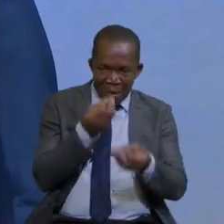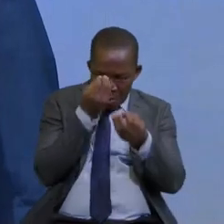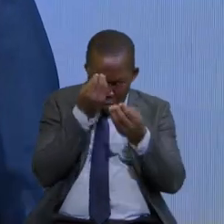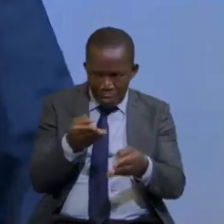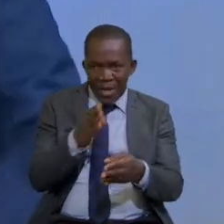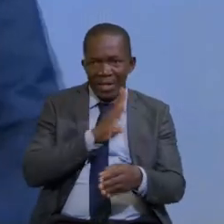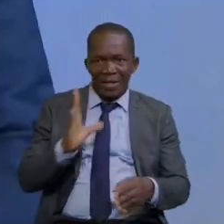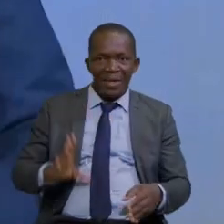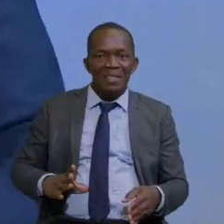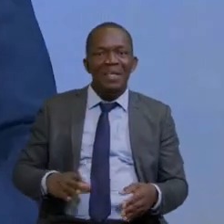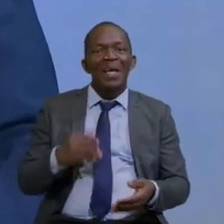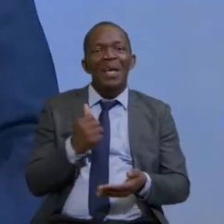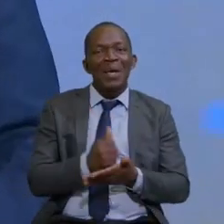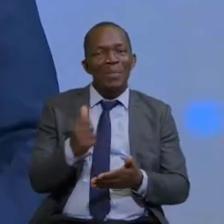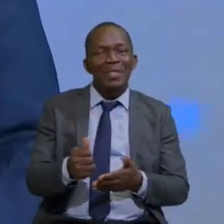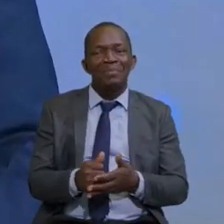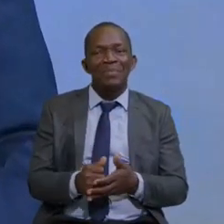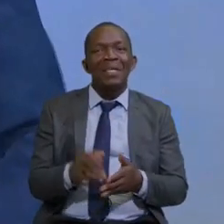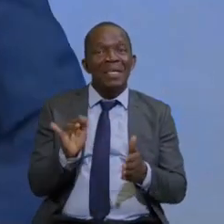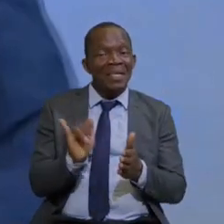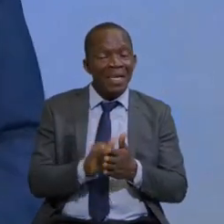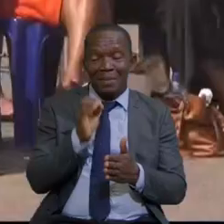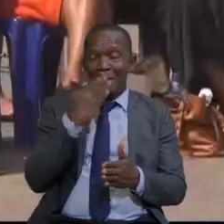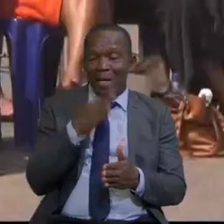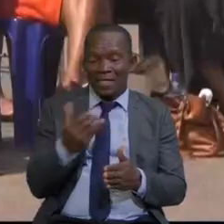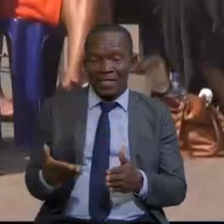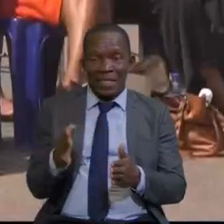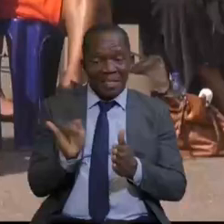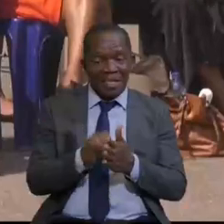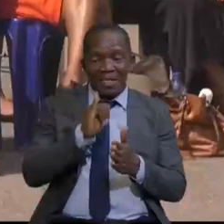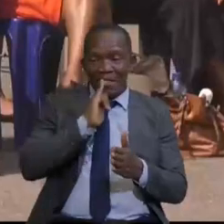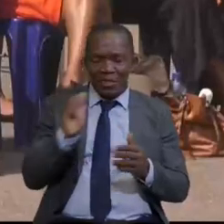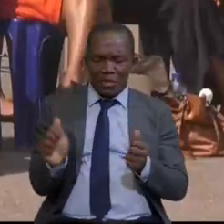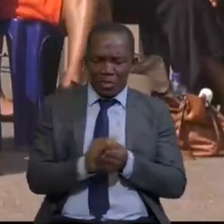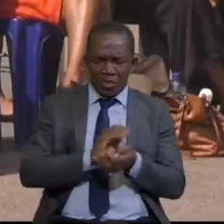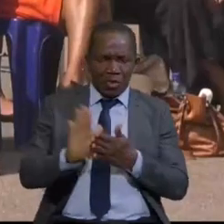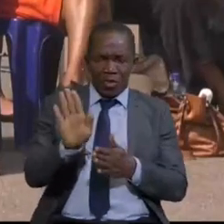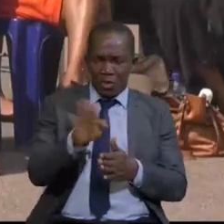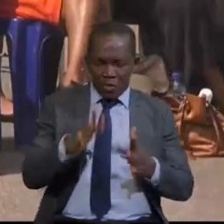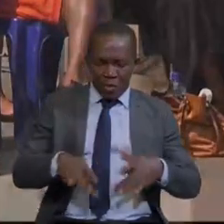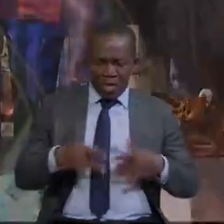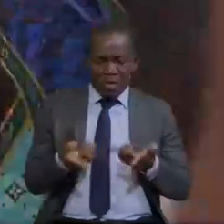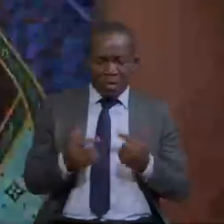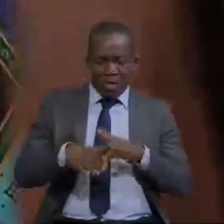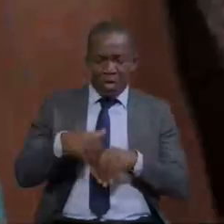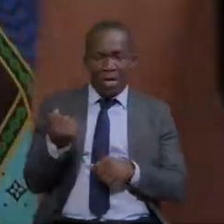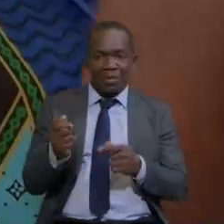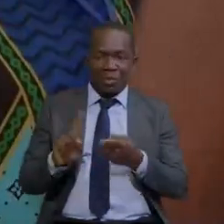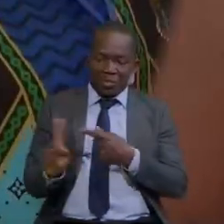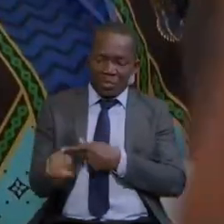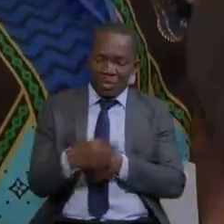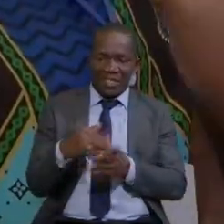Cette chose qui te détruit de l'intérieur sortira aujourd'hui.